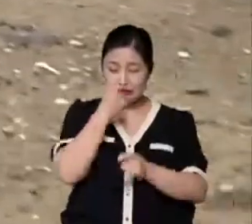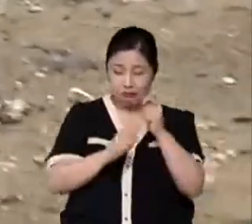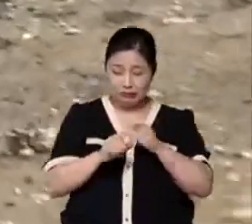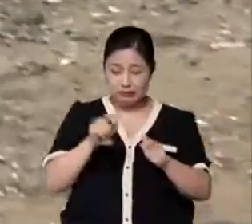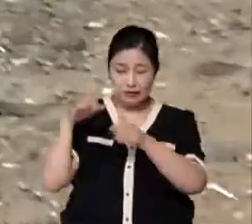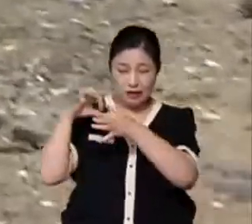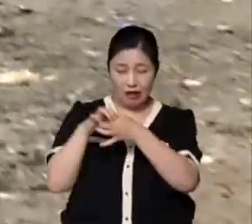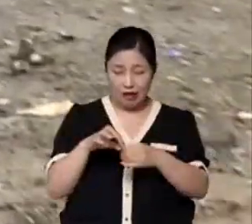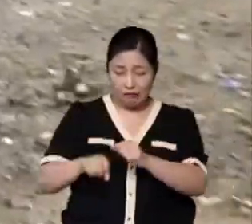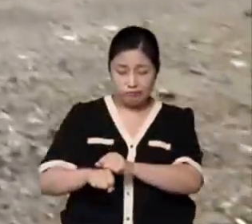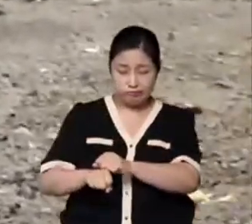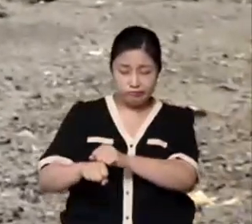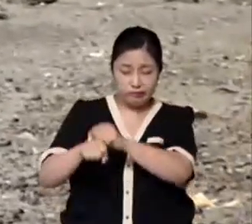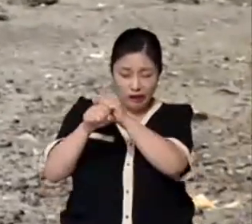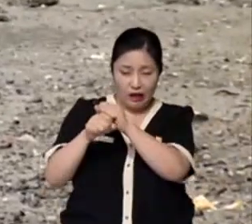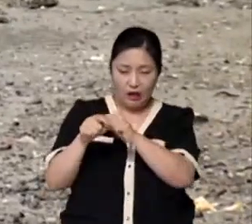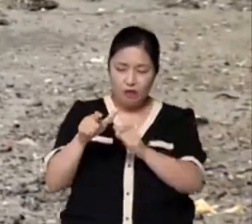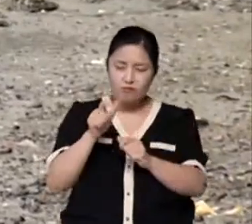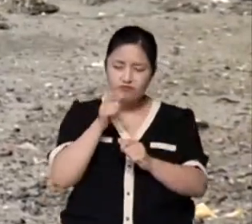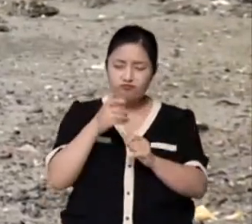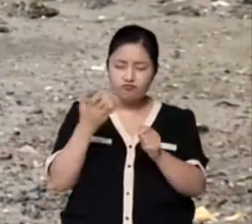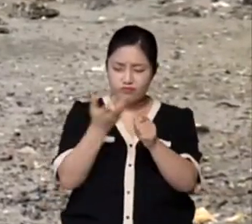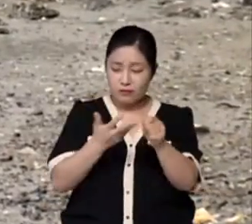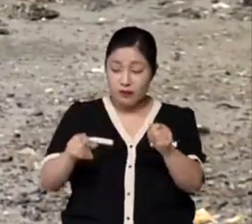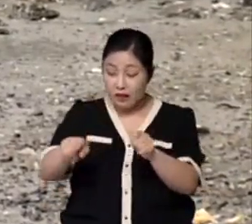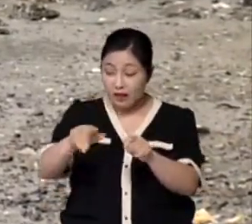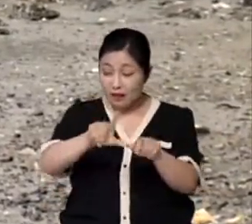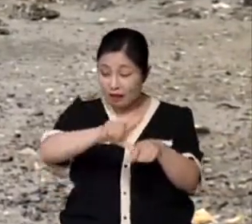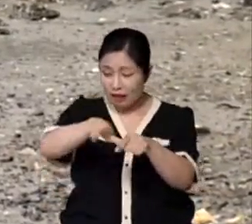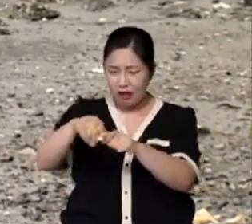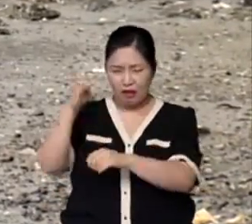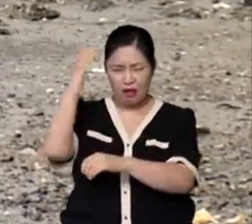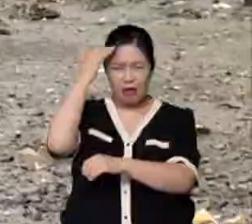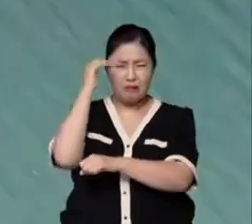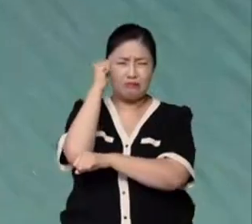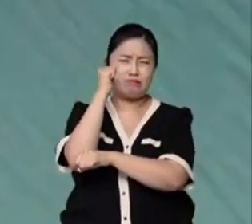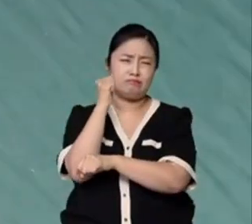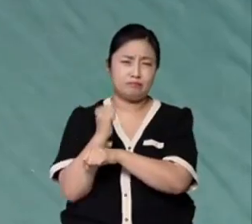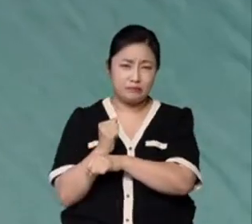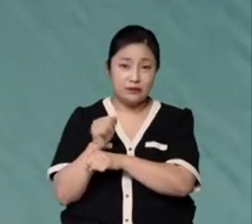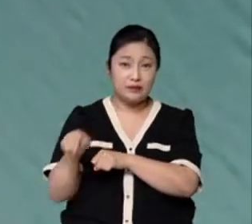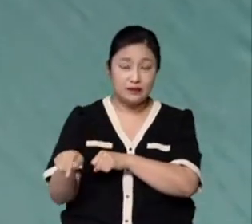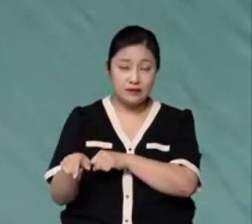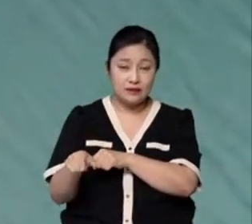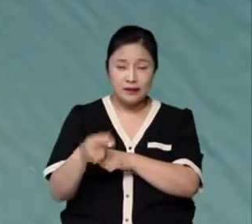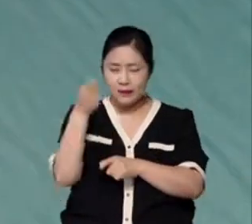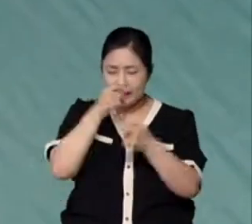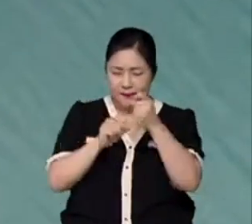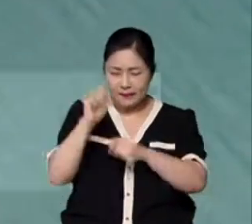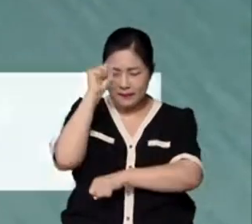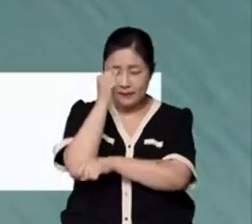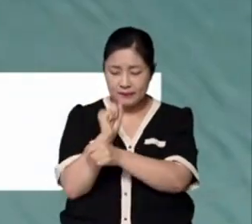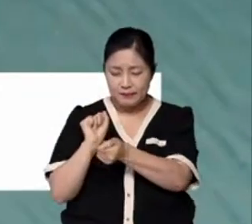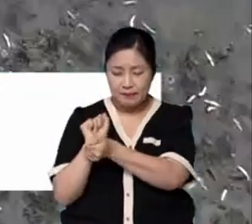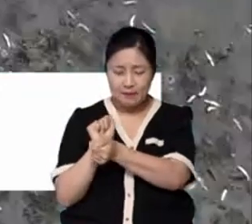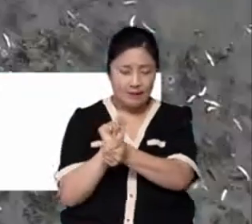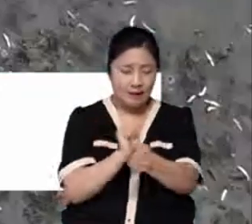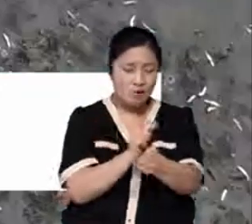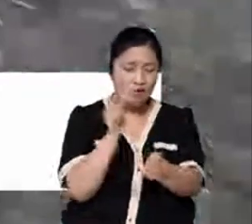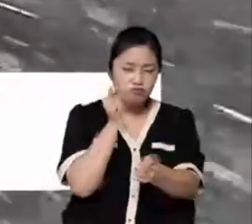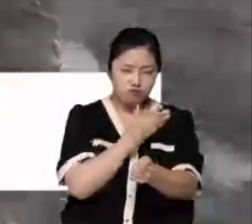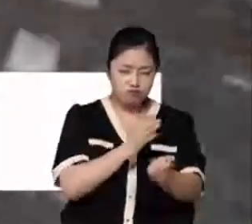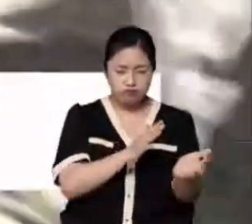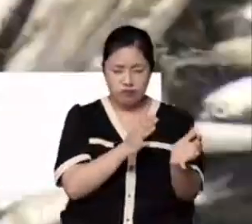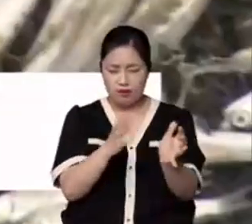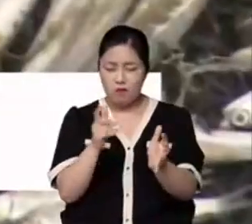찌꺼기가 끊임없이 쌓이면서 바닷물이 빠진 이곳 해안가는 검게 썩어버렸습니다. 오폐수가 바다를 오염시키고